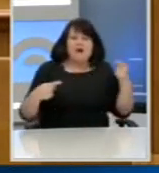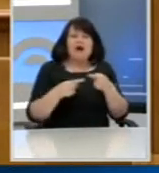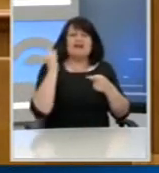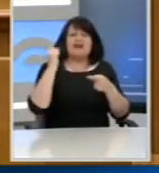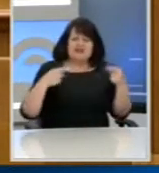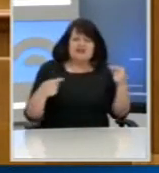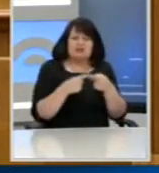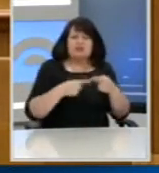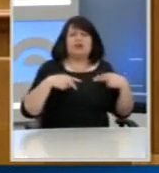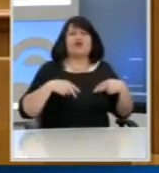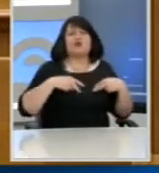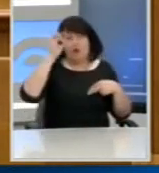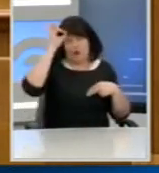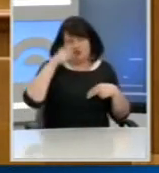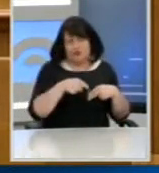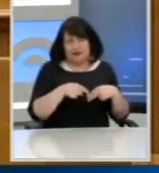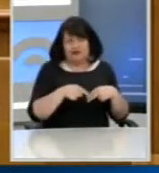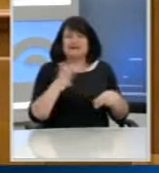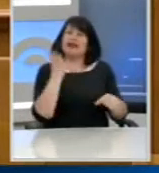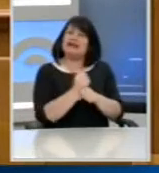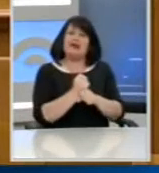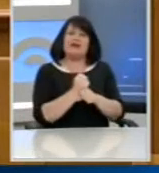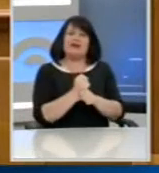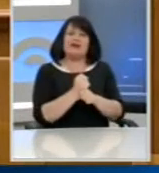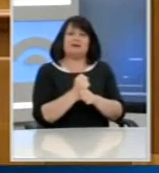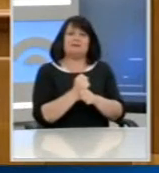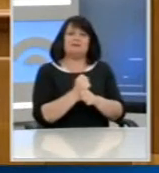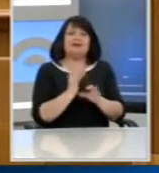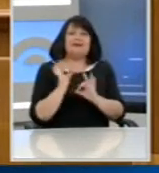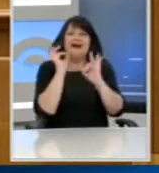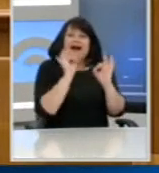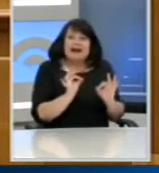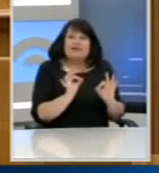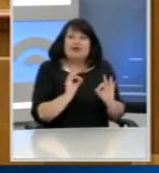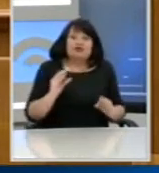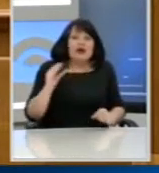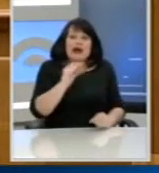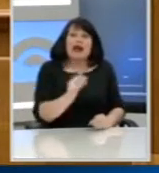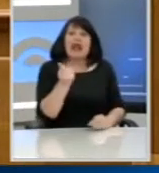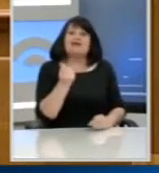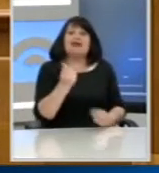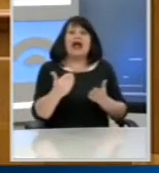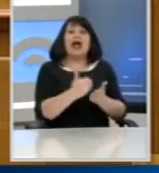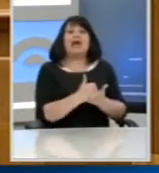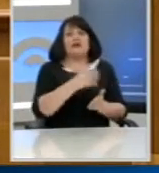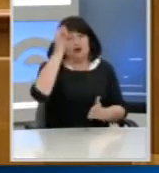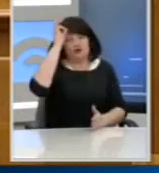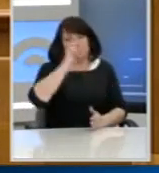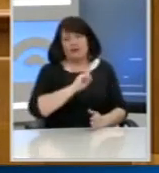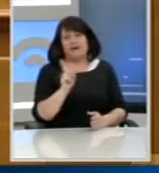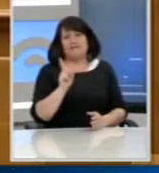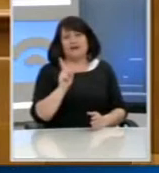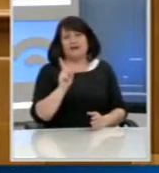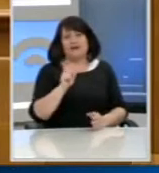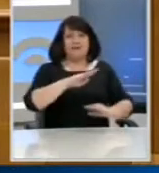συνδικαλιστών, κατάφερε να εξασφαλίσει ακριβώς τους πόρους αυτούς, ώστε να μην αδικηθούν τα στελέχη των σωμάτων ασφαλείας σε